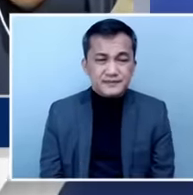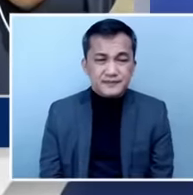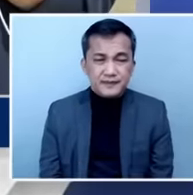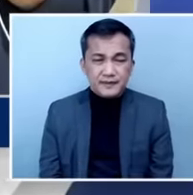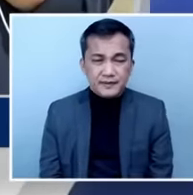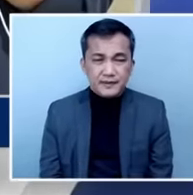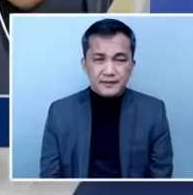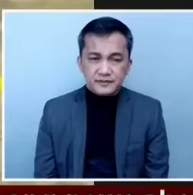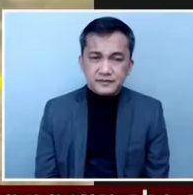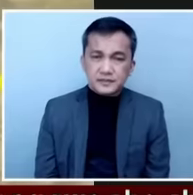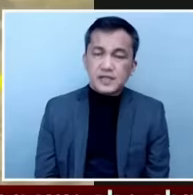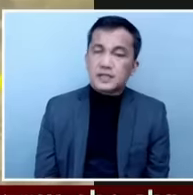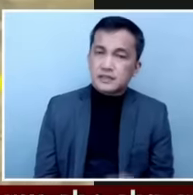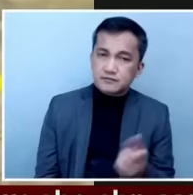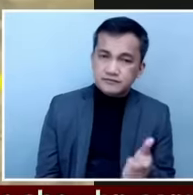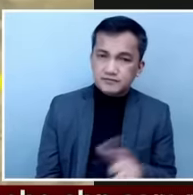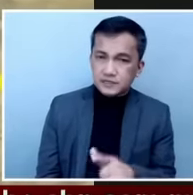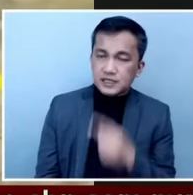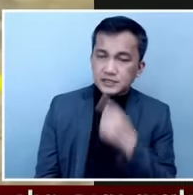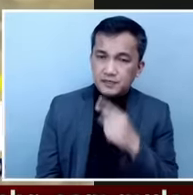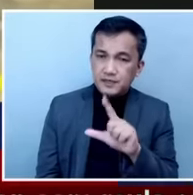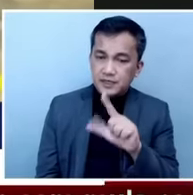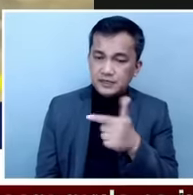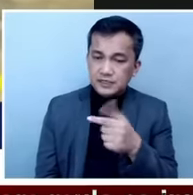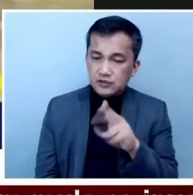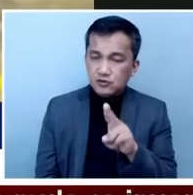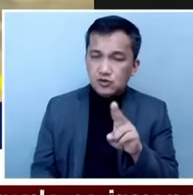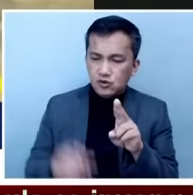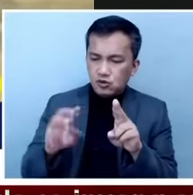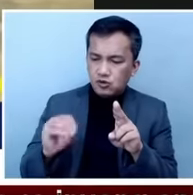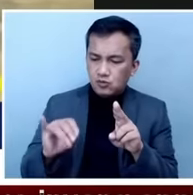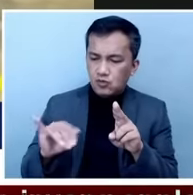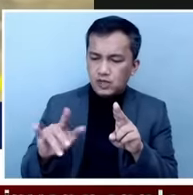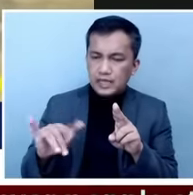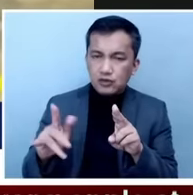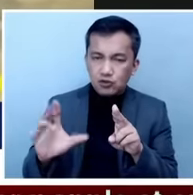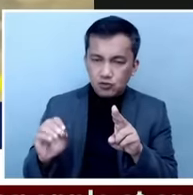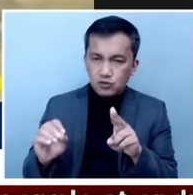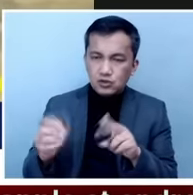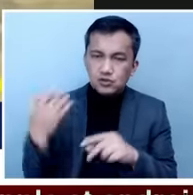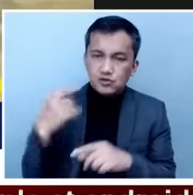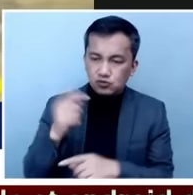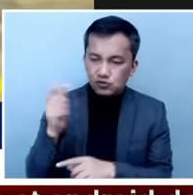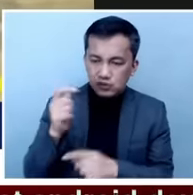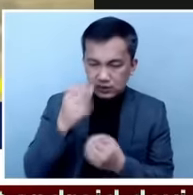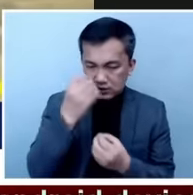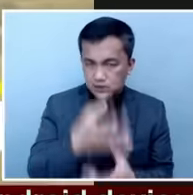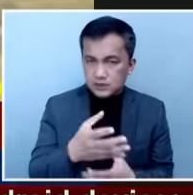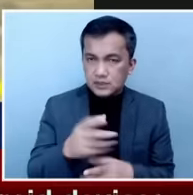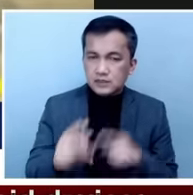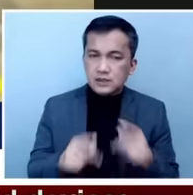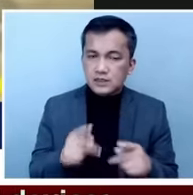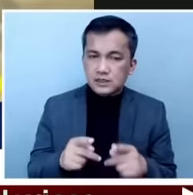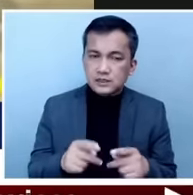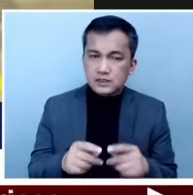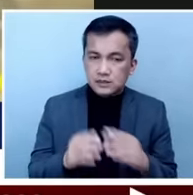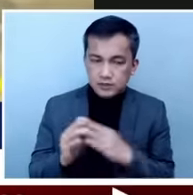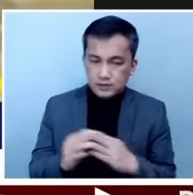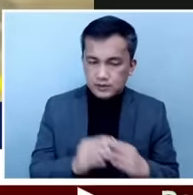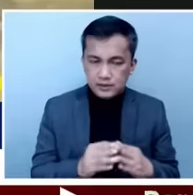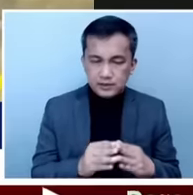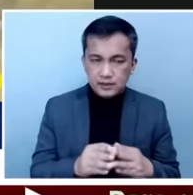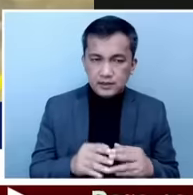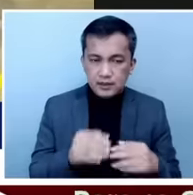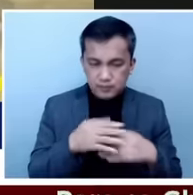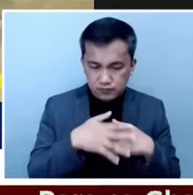Kabayan, ayon sa lokal na pamahalaan ng Mongkayo, ay noong Martes pa, nag-abiso na sila sa mga residente na nakatira sa mga landslide